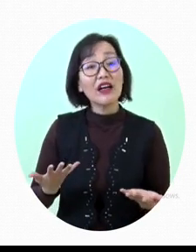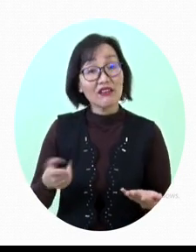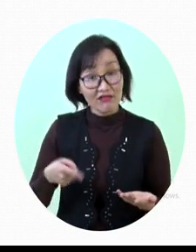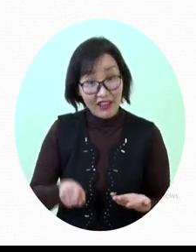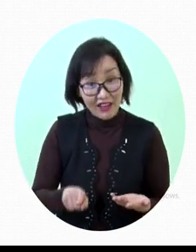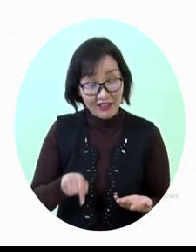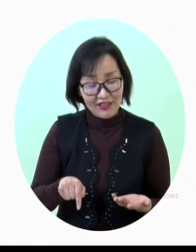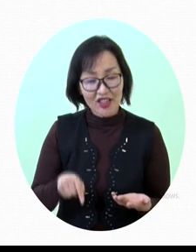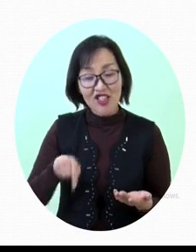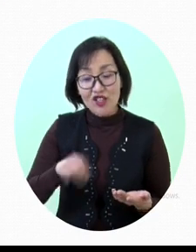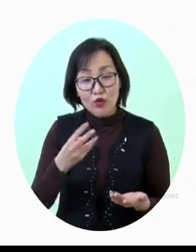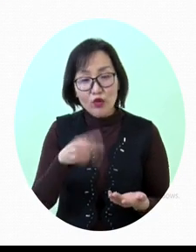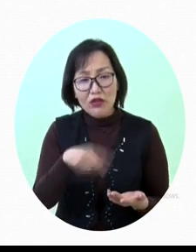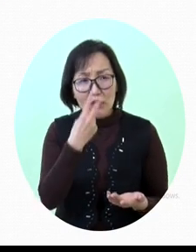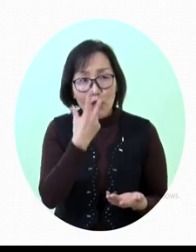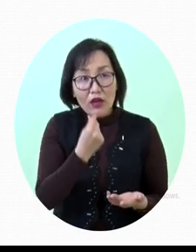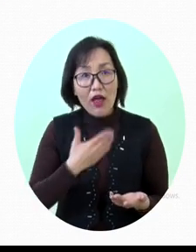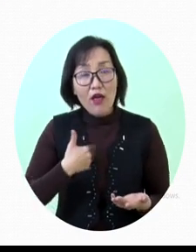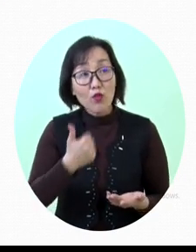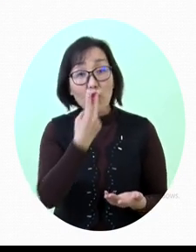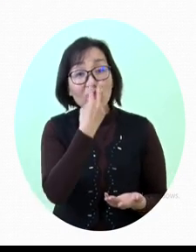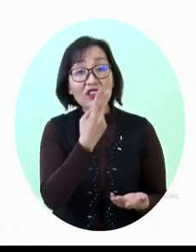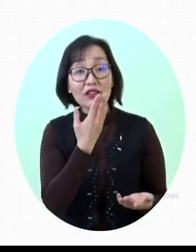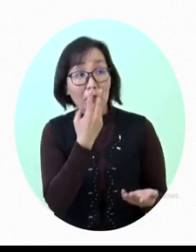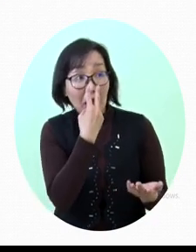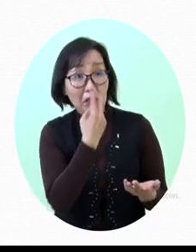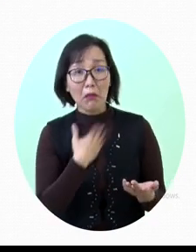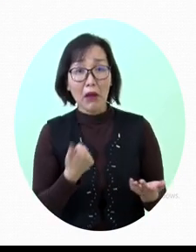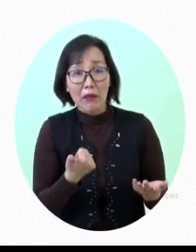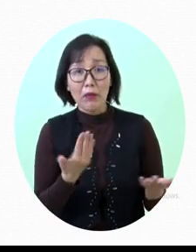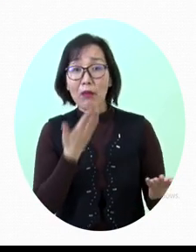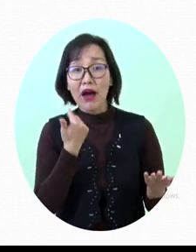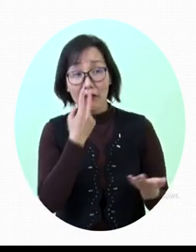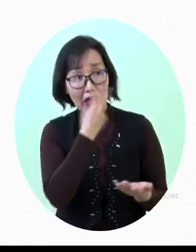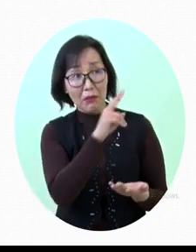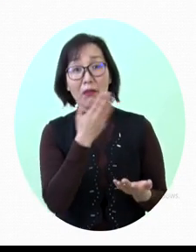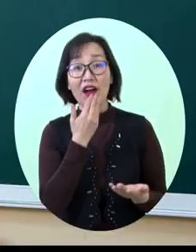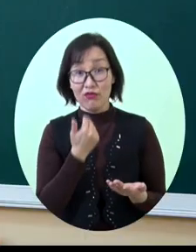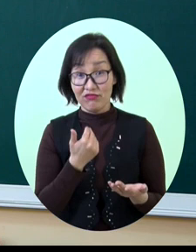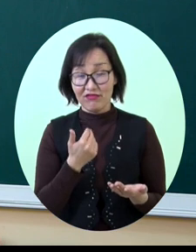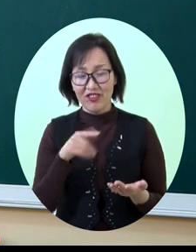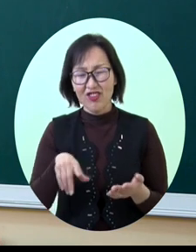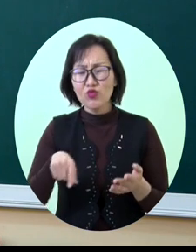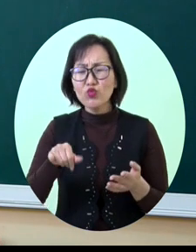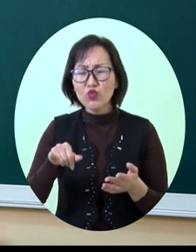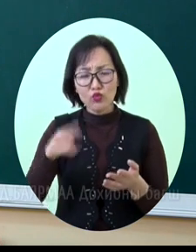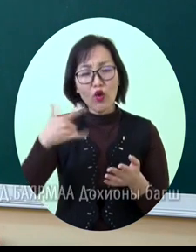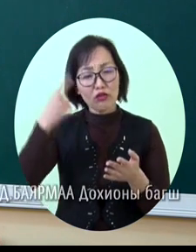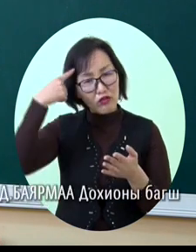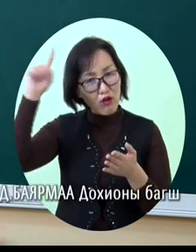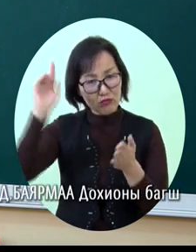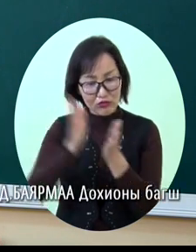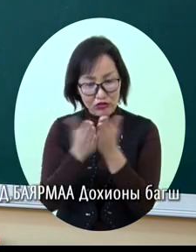гэвэл амьдрал дээр ийм зүйлийг үзэж хараагүй. Амьдрал дээр байдаггүй зөвхөн ном зохиол,